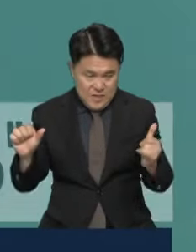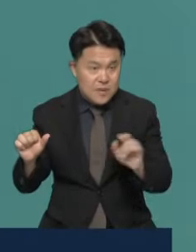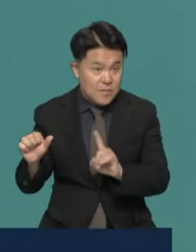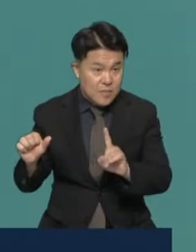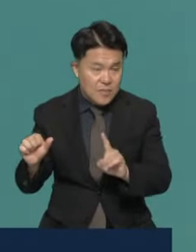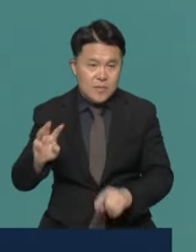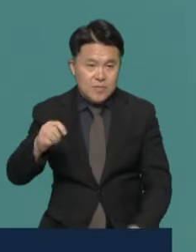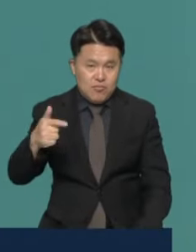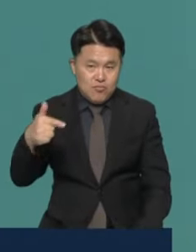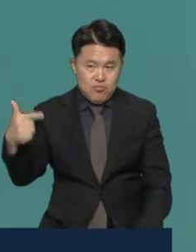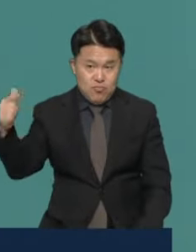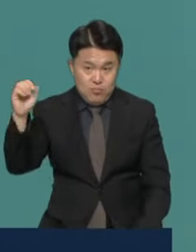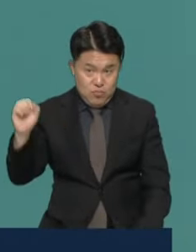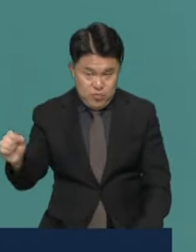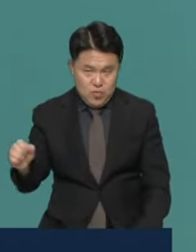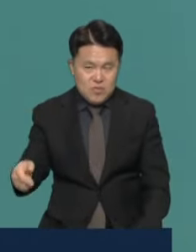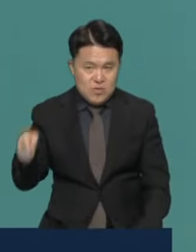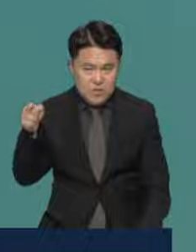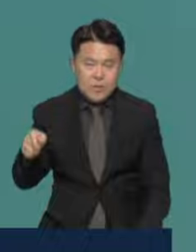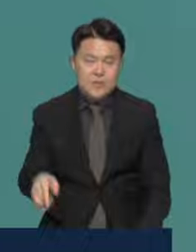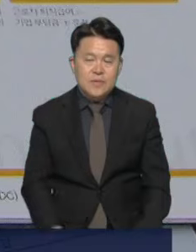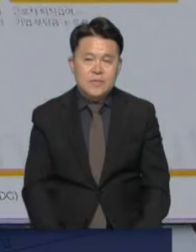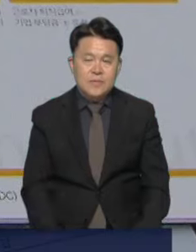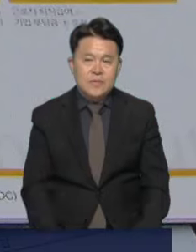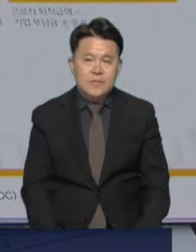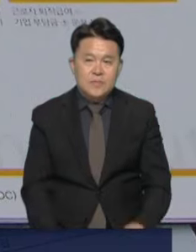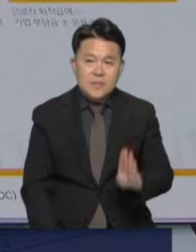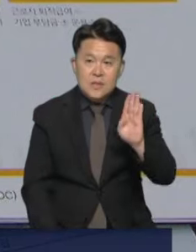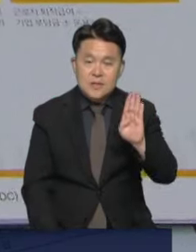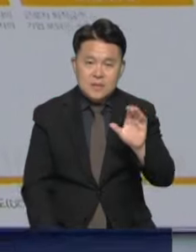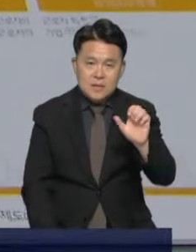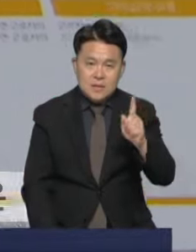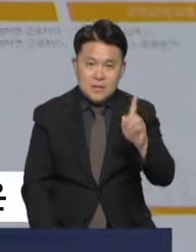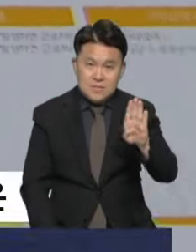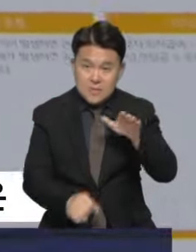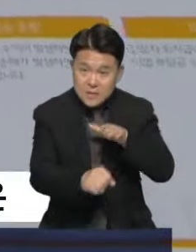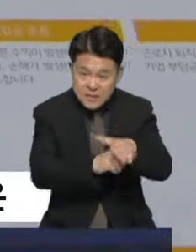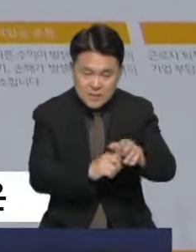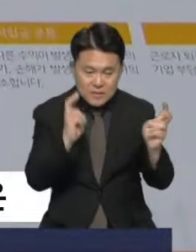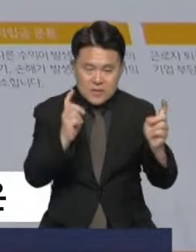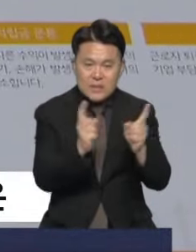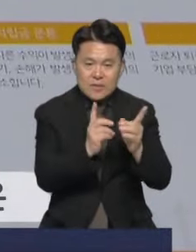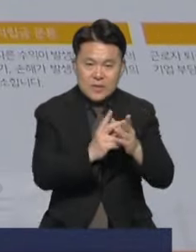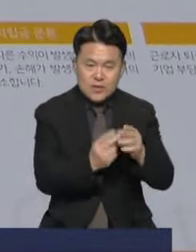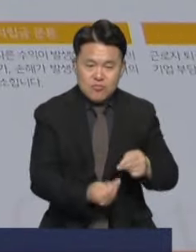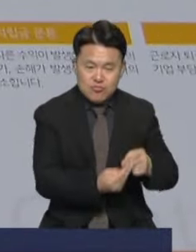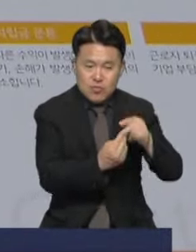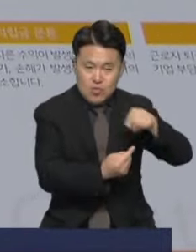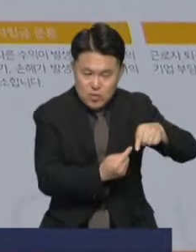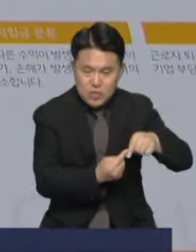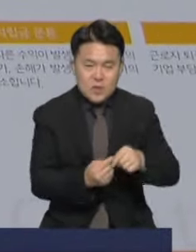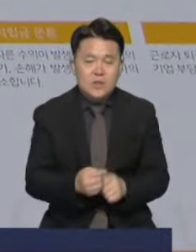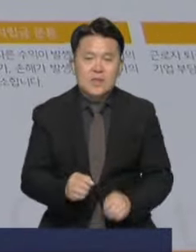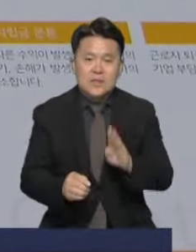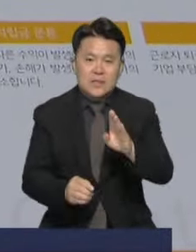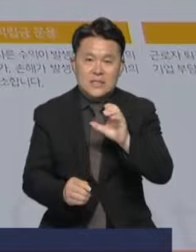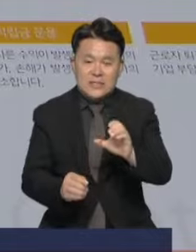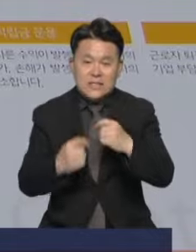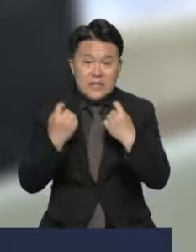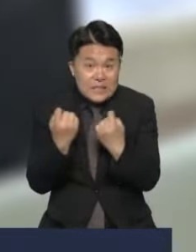전체의 36.6%로 가장 많았습니다. DB형은 기업이 퇴직연금 적립금을 운용하고